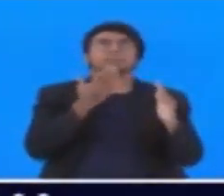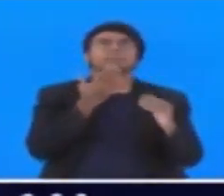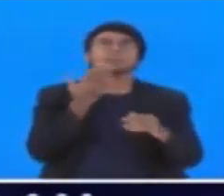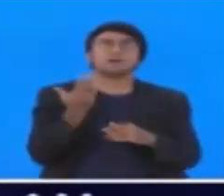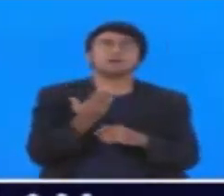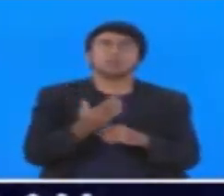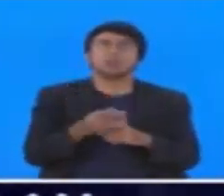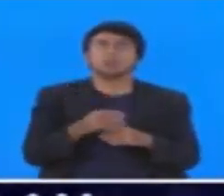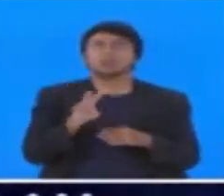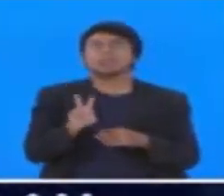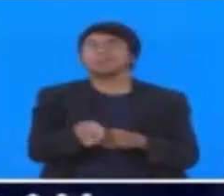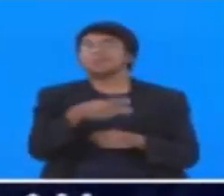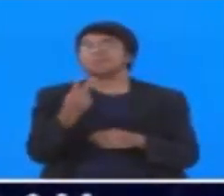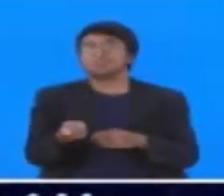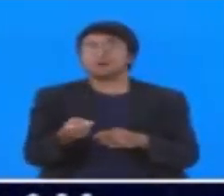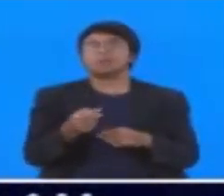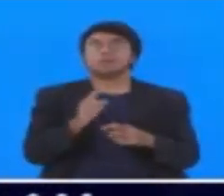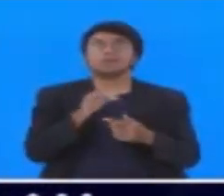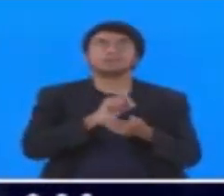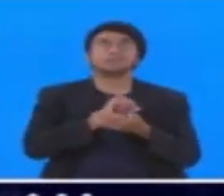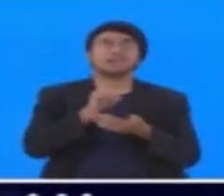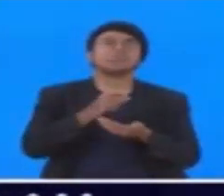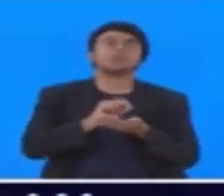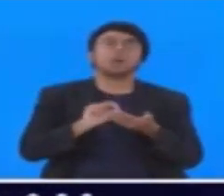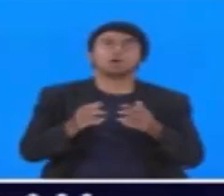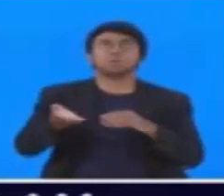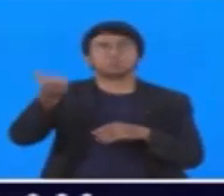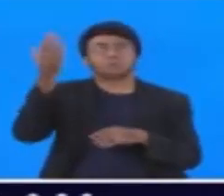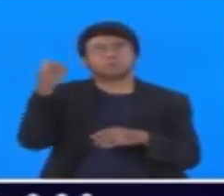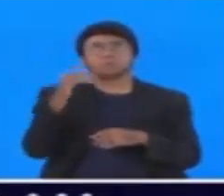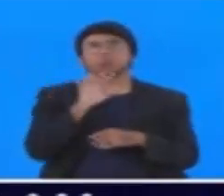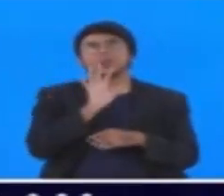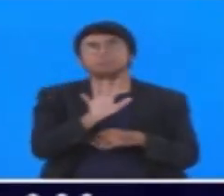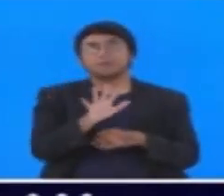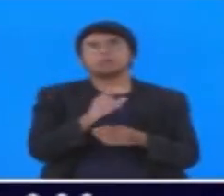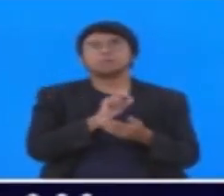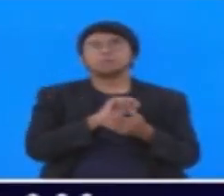Tatang terus bertambah. Mulanya hanya 5 murid, kini sudah mencapai 42 murid.